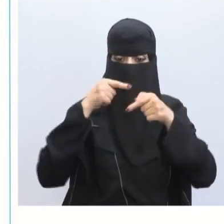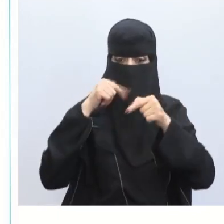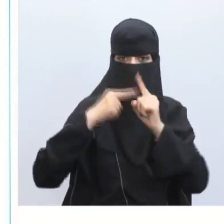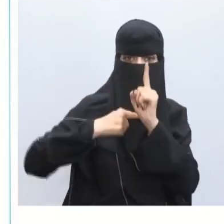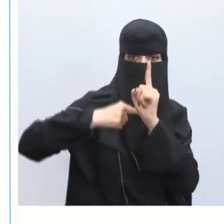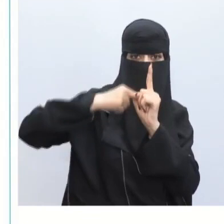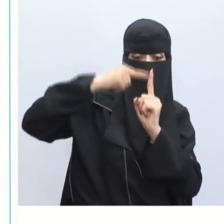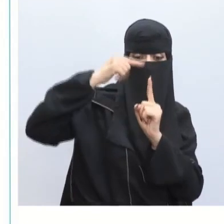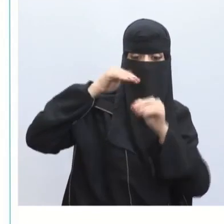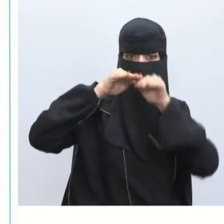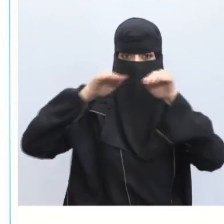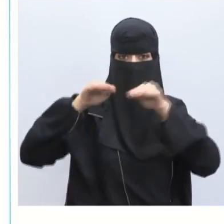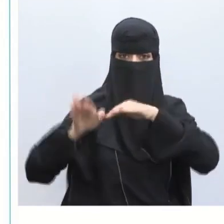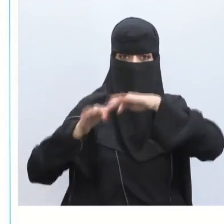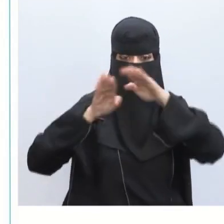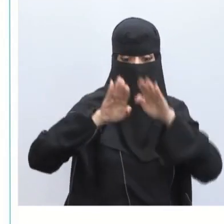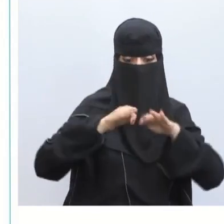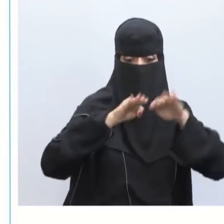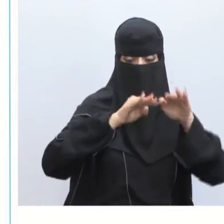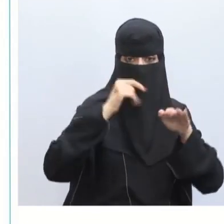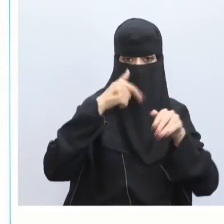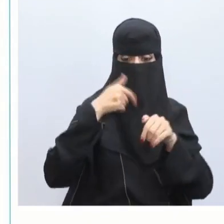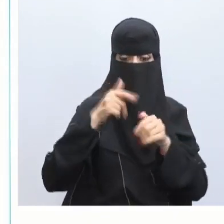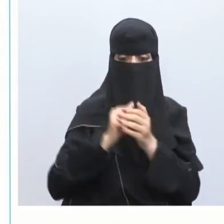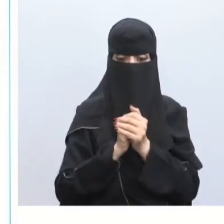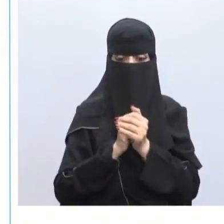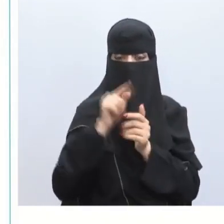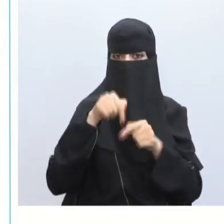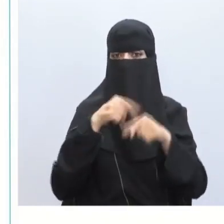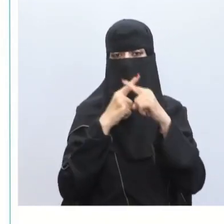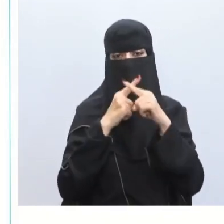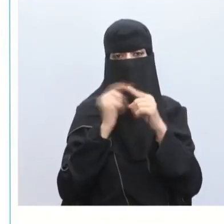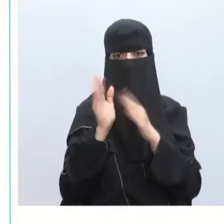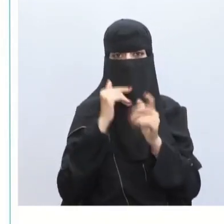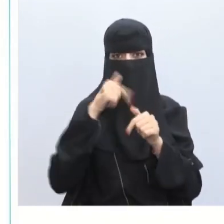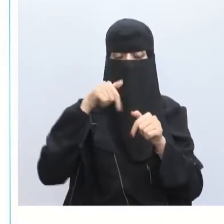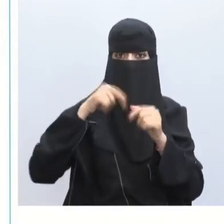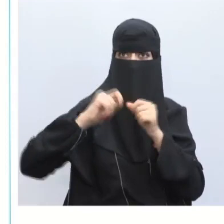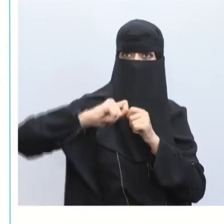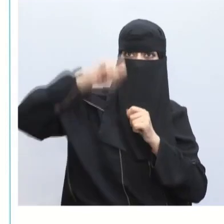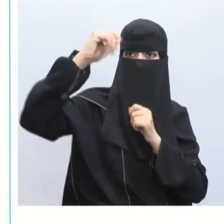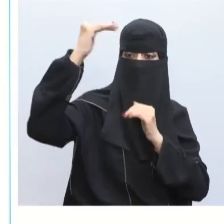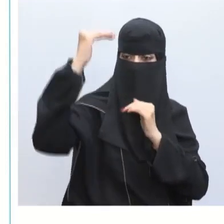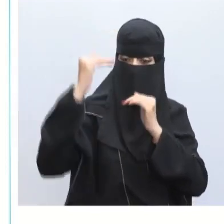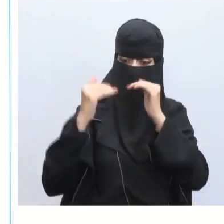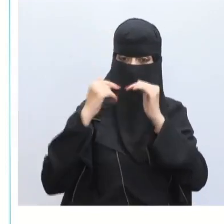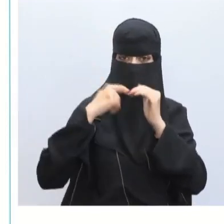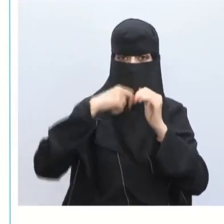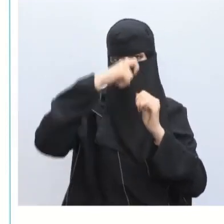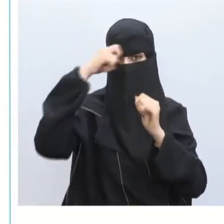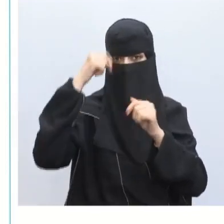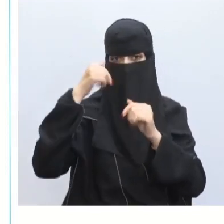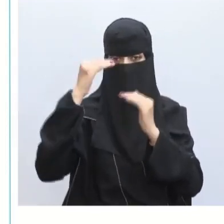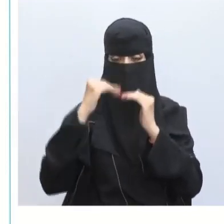ارتفعنا عن مستوى سطح البحر الاجابه خاطئه كل ما نرتفع تقل درجه الحراره